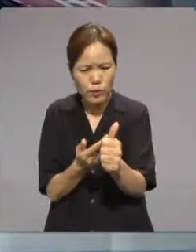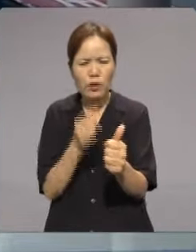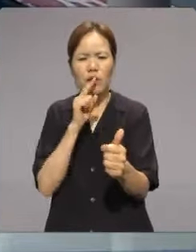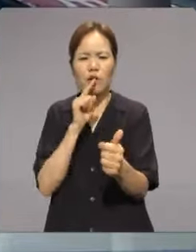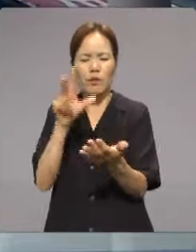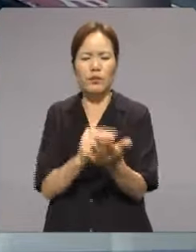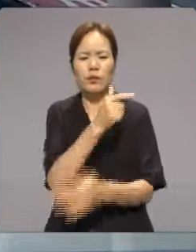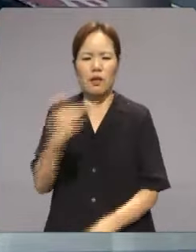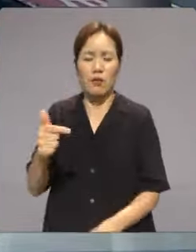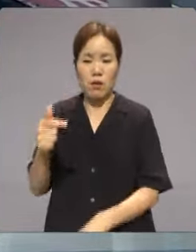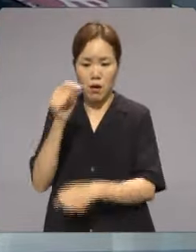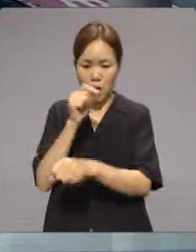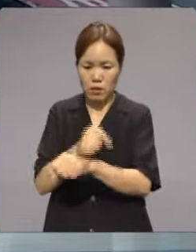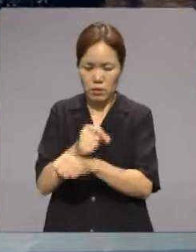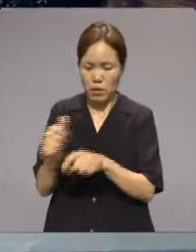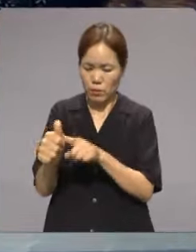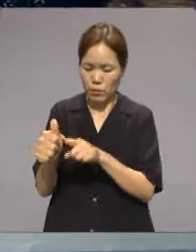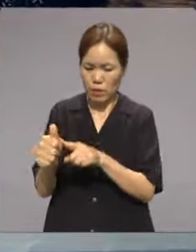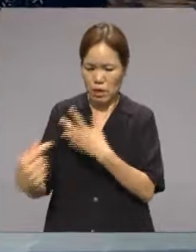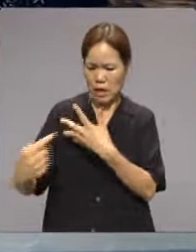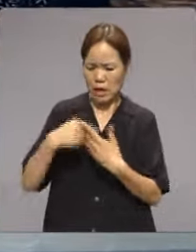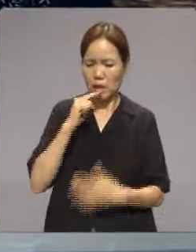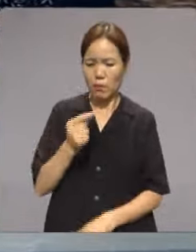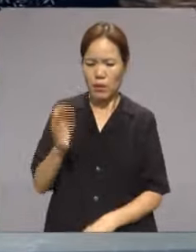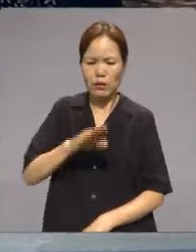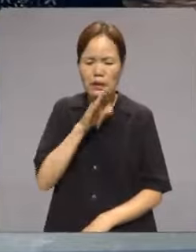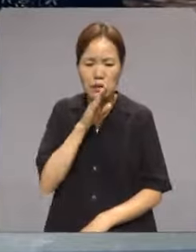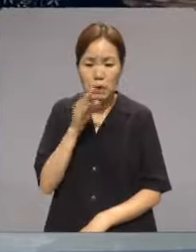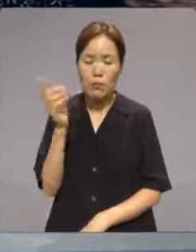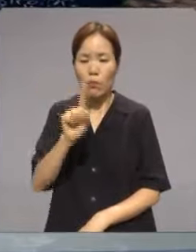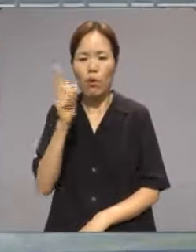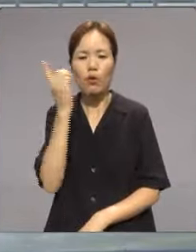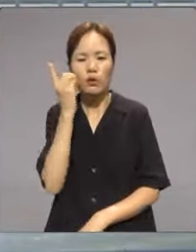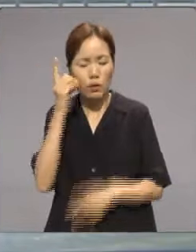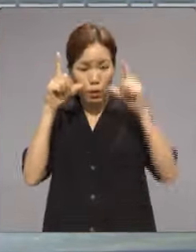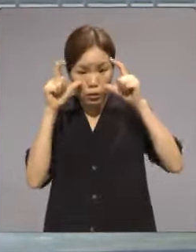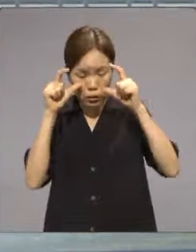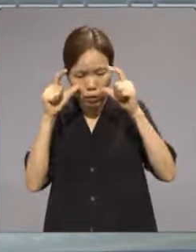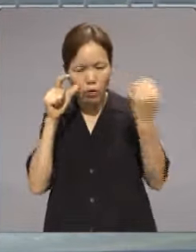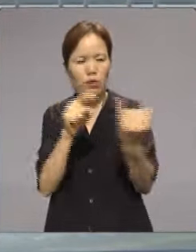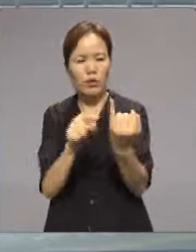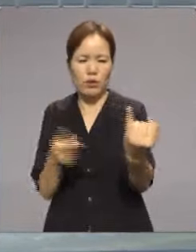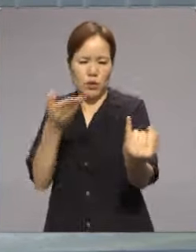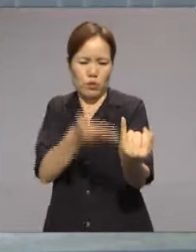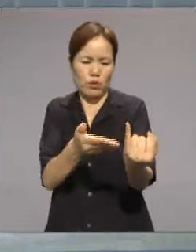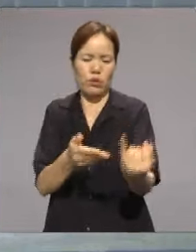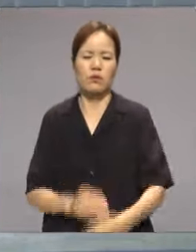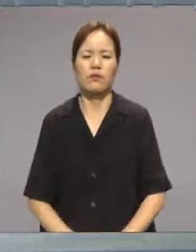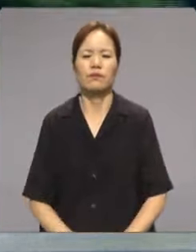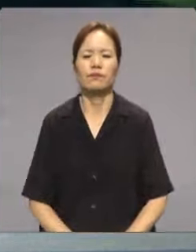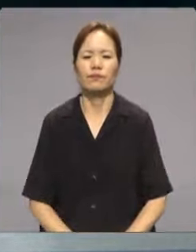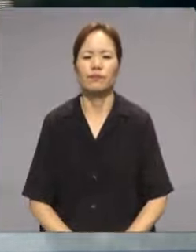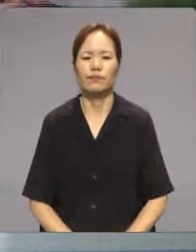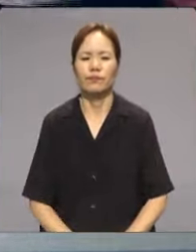사무관은 해킹이라고 항변해 왔는데 실제로는 휴대전화를 찍은 기미를 현지 여성에 넘긴 것으로 파악됐습니다 갈 기자가